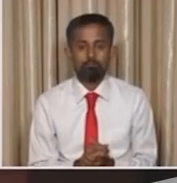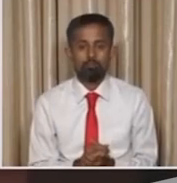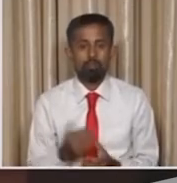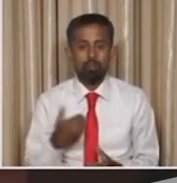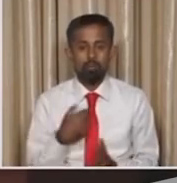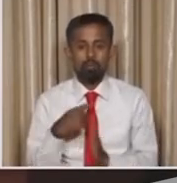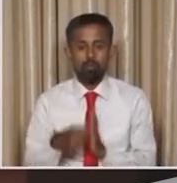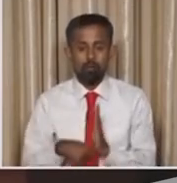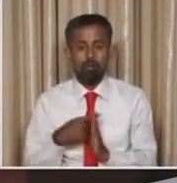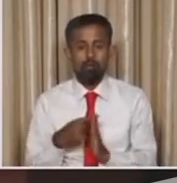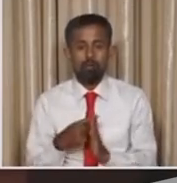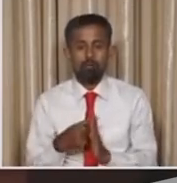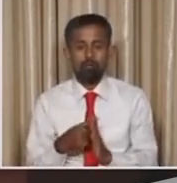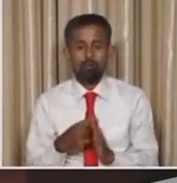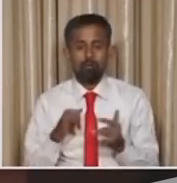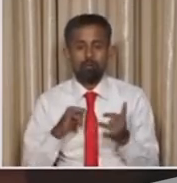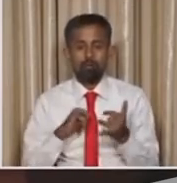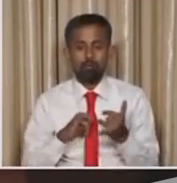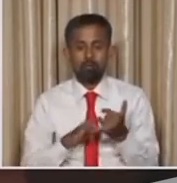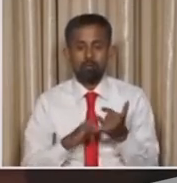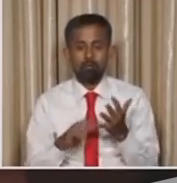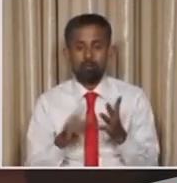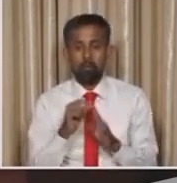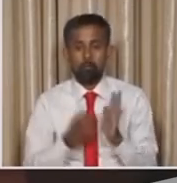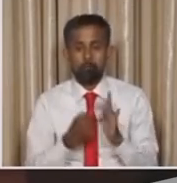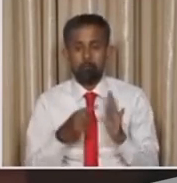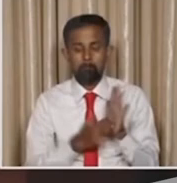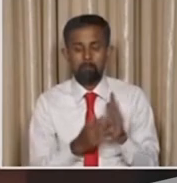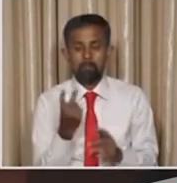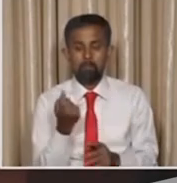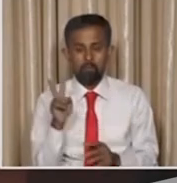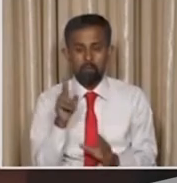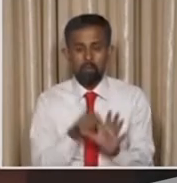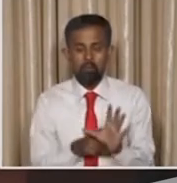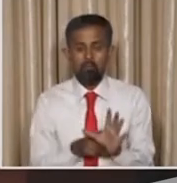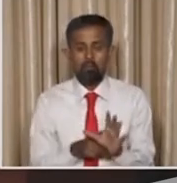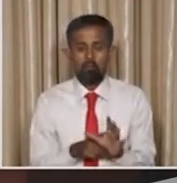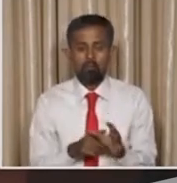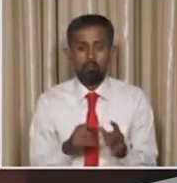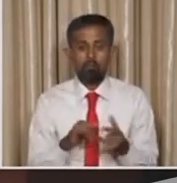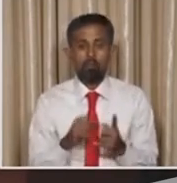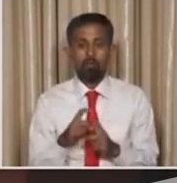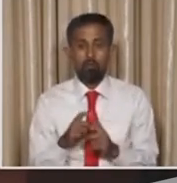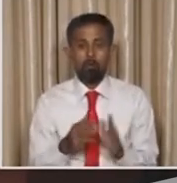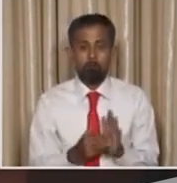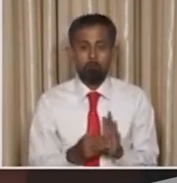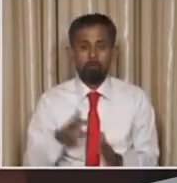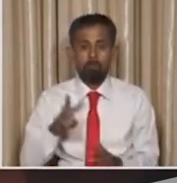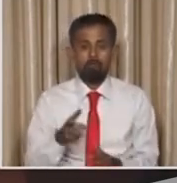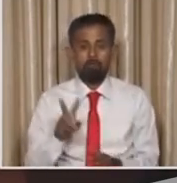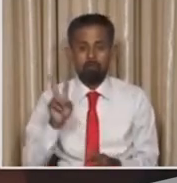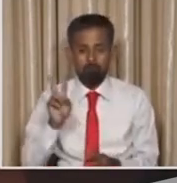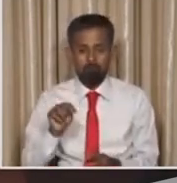අපේ රටේ සුප්‍රීම් සැට් 1 එක ක්‍රියාත්මක කරන්න 2012 US ඩොලර් මිලියන